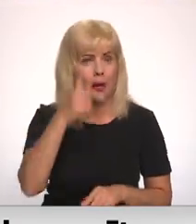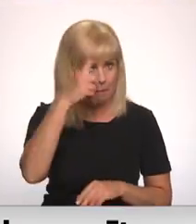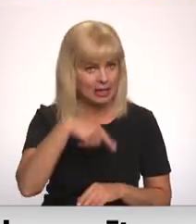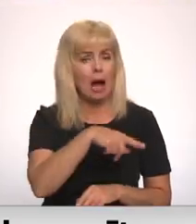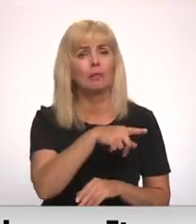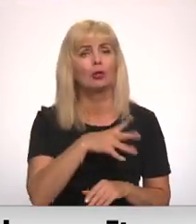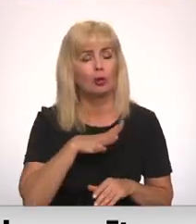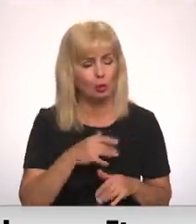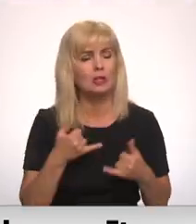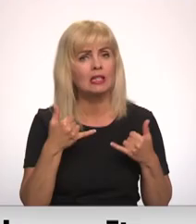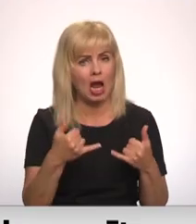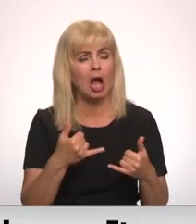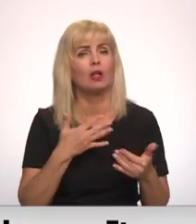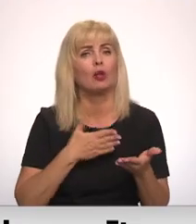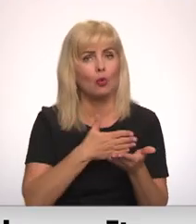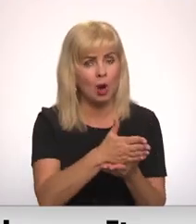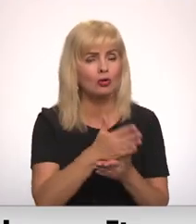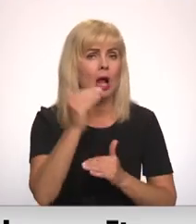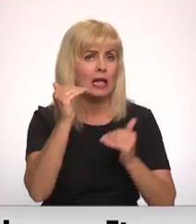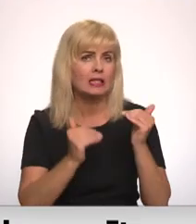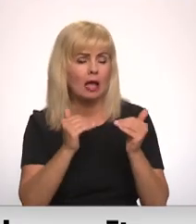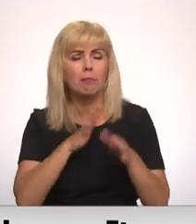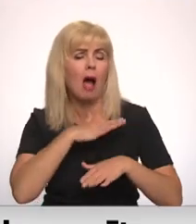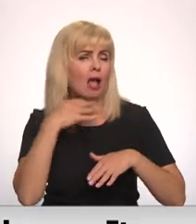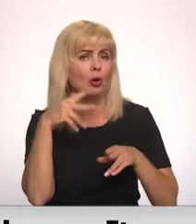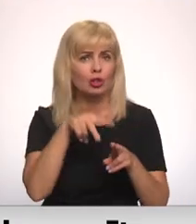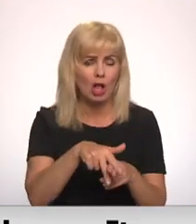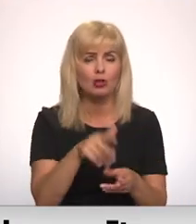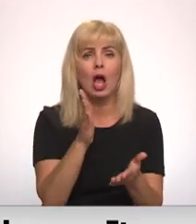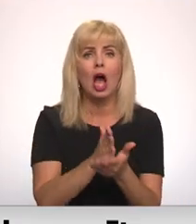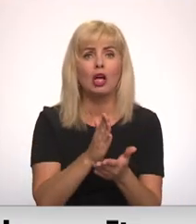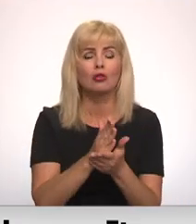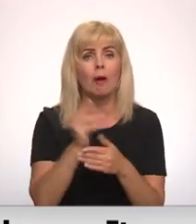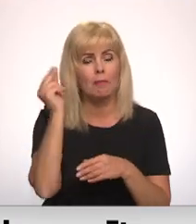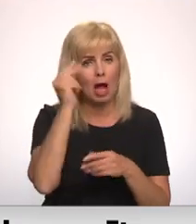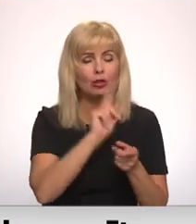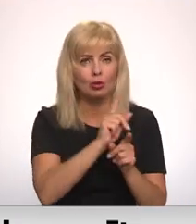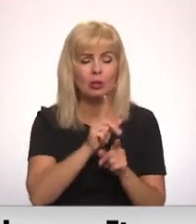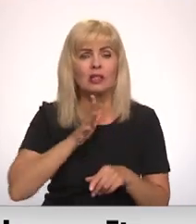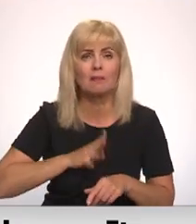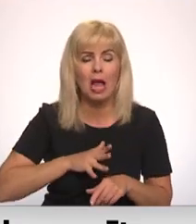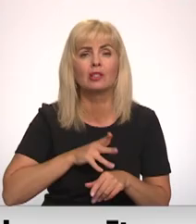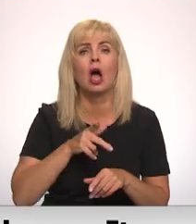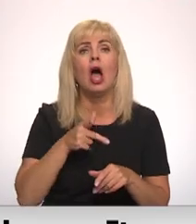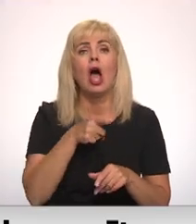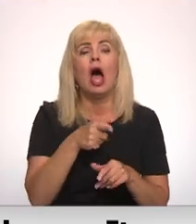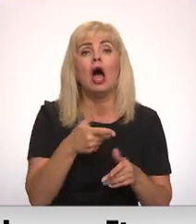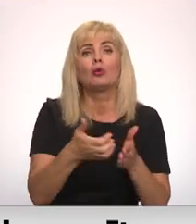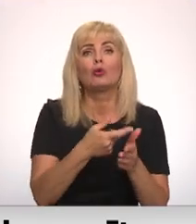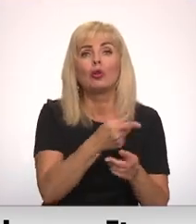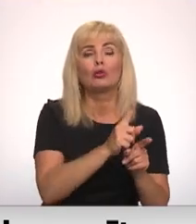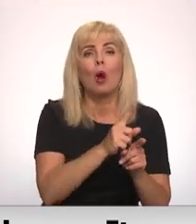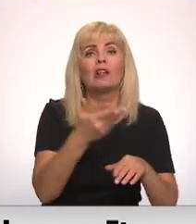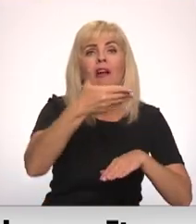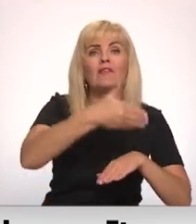Pieprasīdami cienīt nozari, sabalansēt nesamērīgo slodzi, ko esošie mācību spēki spiesti nostrādāt trūkstošo kolēģu vietā,